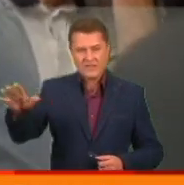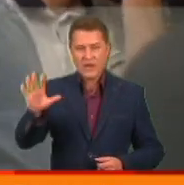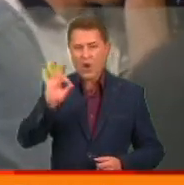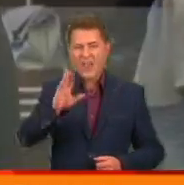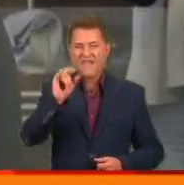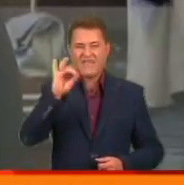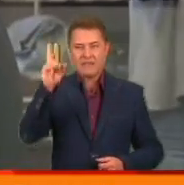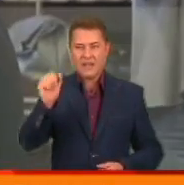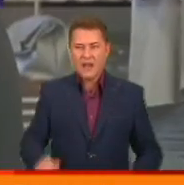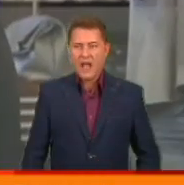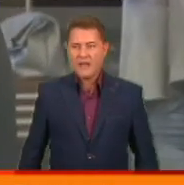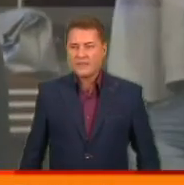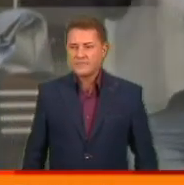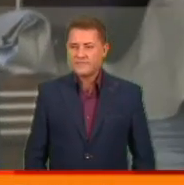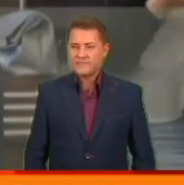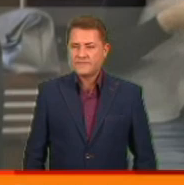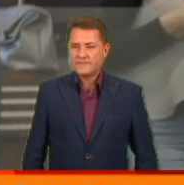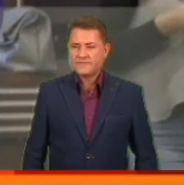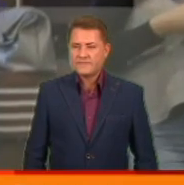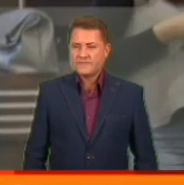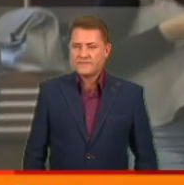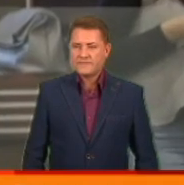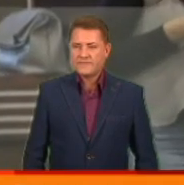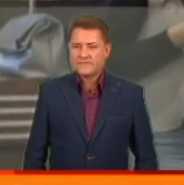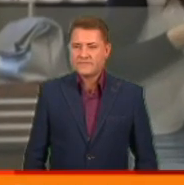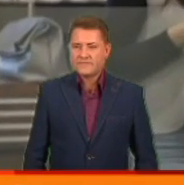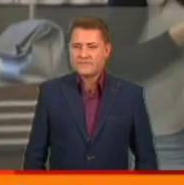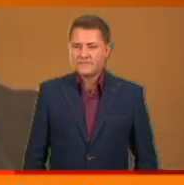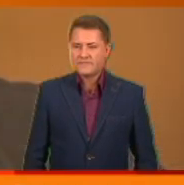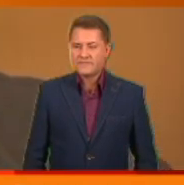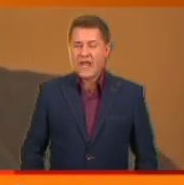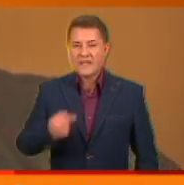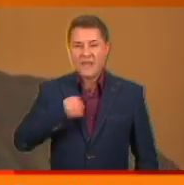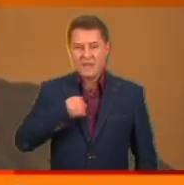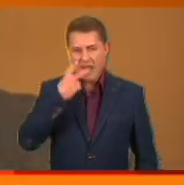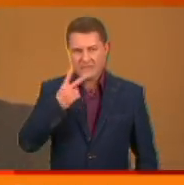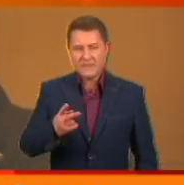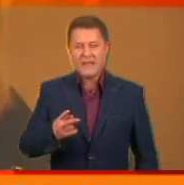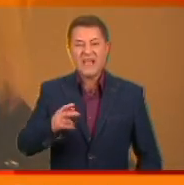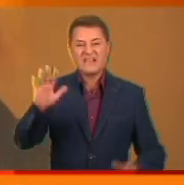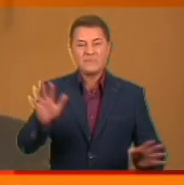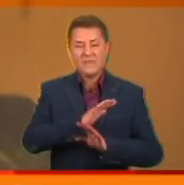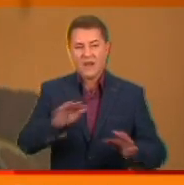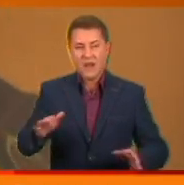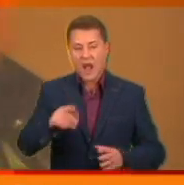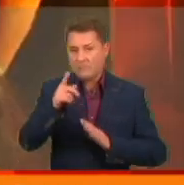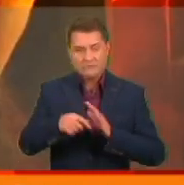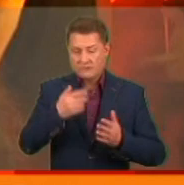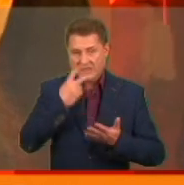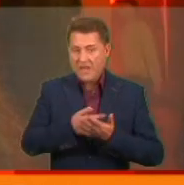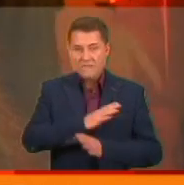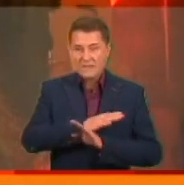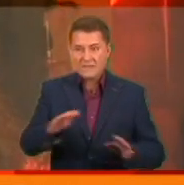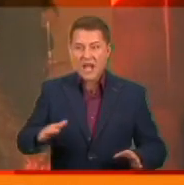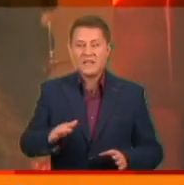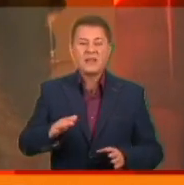Вінника. На мене, я тут. Встань, красна панель, будь так. Співака не упізнати. Для нової відеороботи